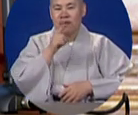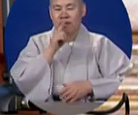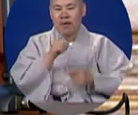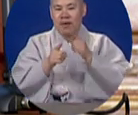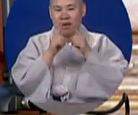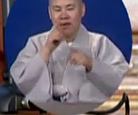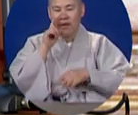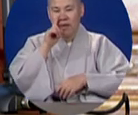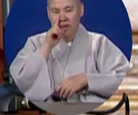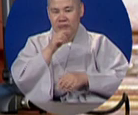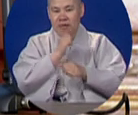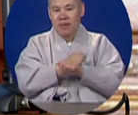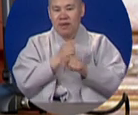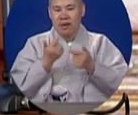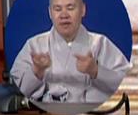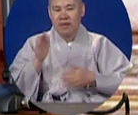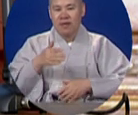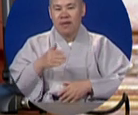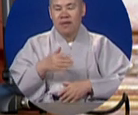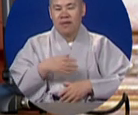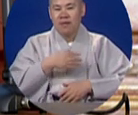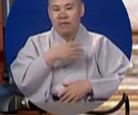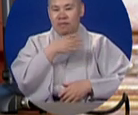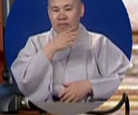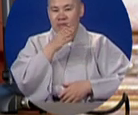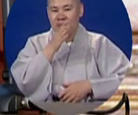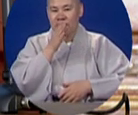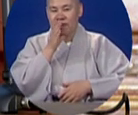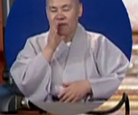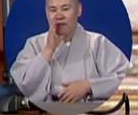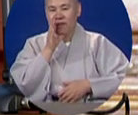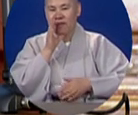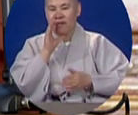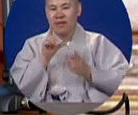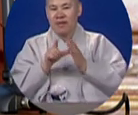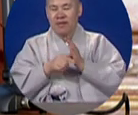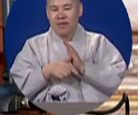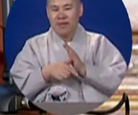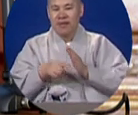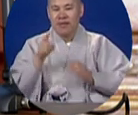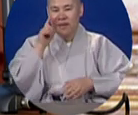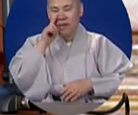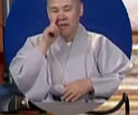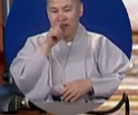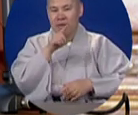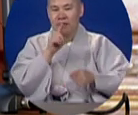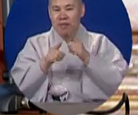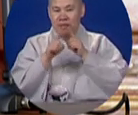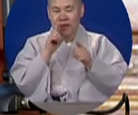했는데 나이가 좀 많이 드니까 솔랑 솔랑 나쁜 얘기를 해주더라고요